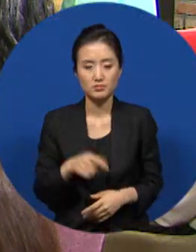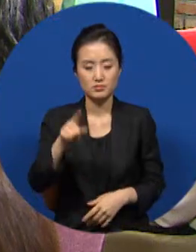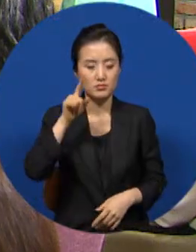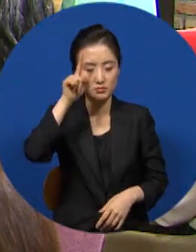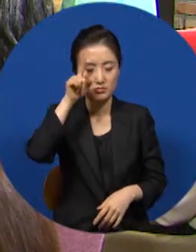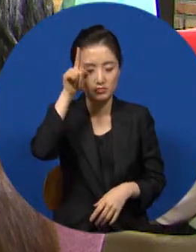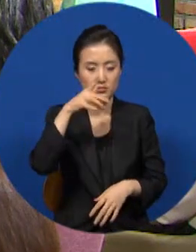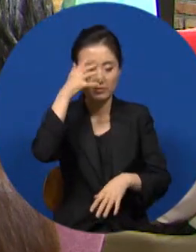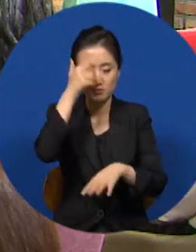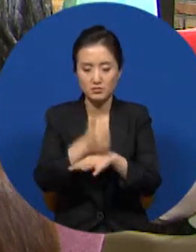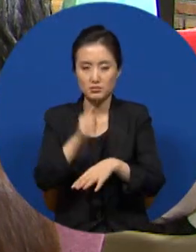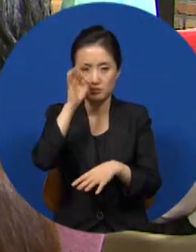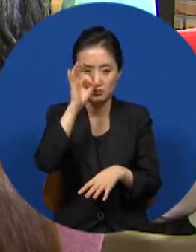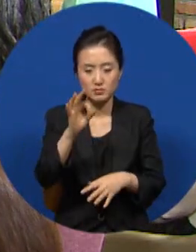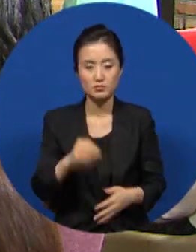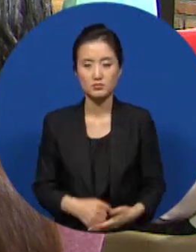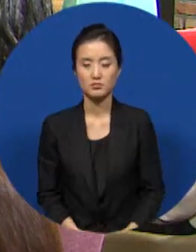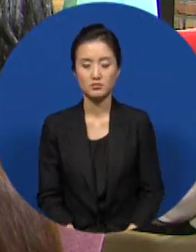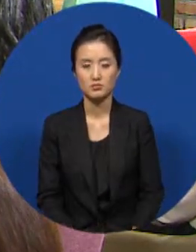봤더니